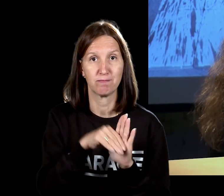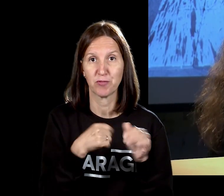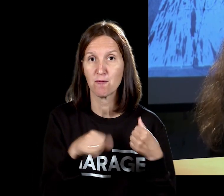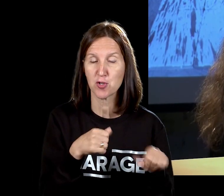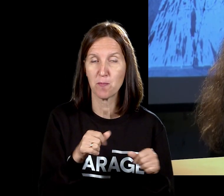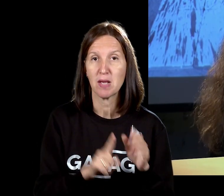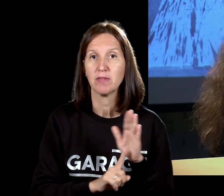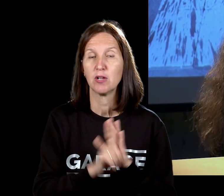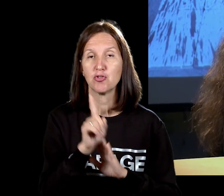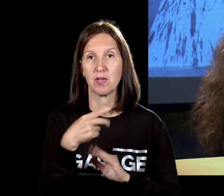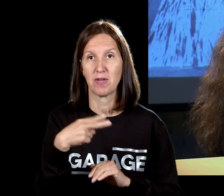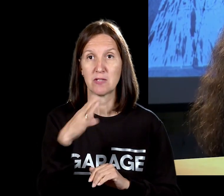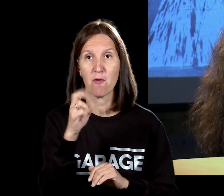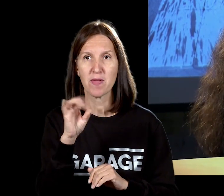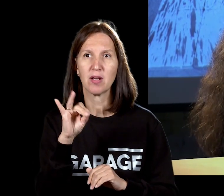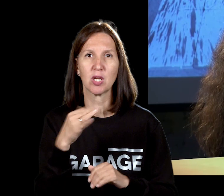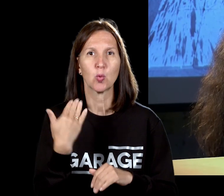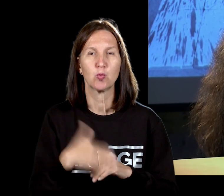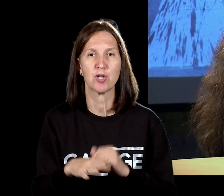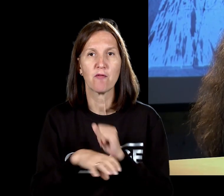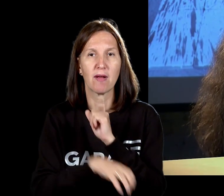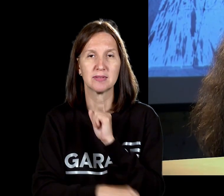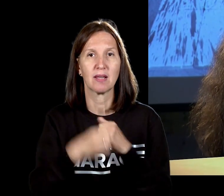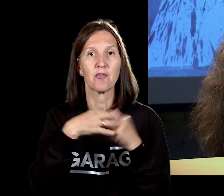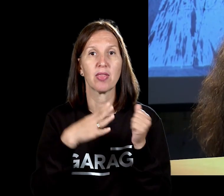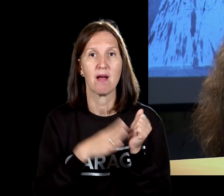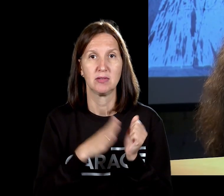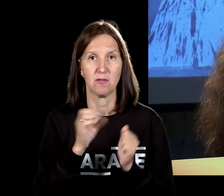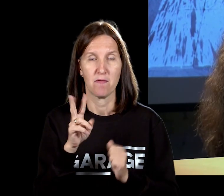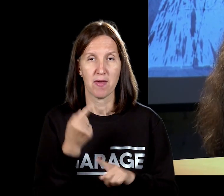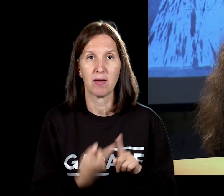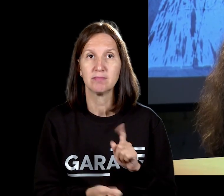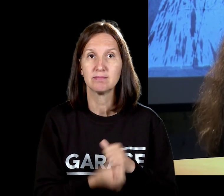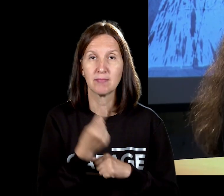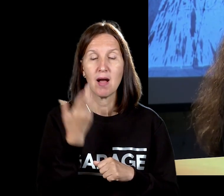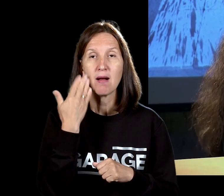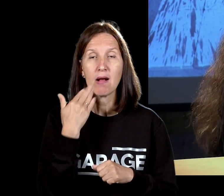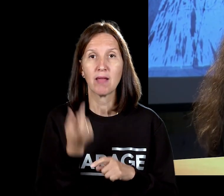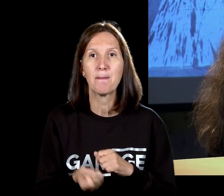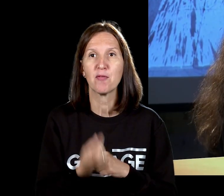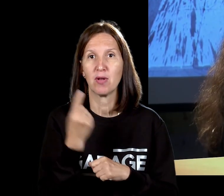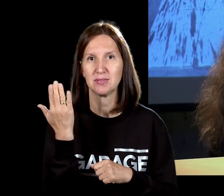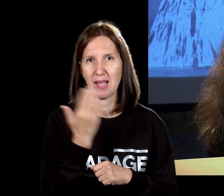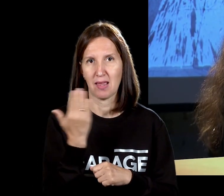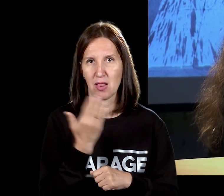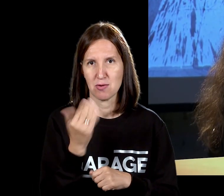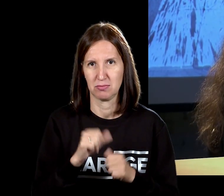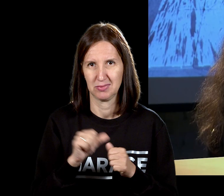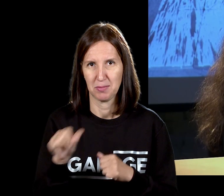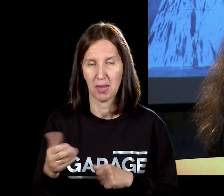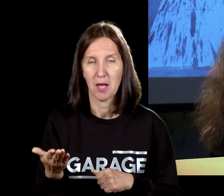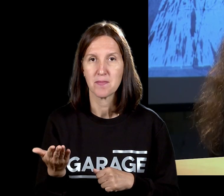с начала 20 века, с конца 19 века, собственно говоря, когда появляются движущиеся картинки, когда появляется кинематограф,